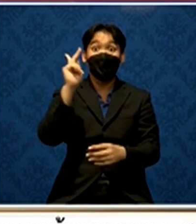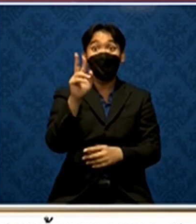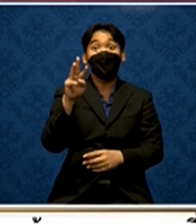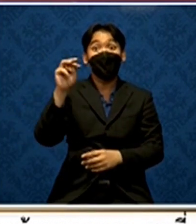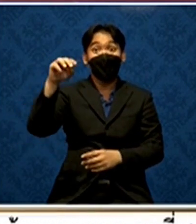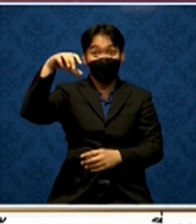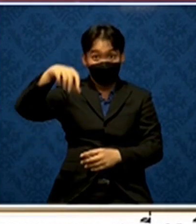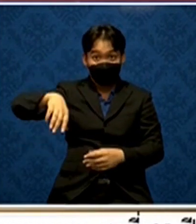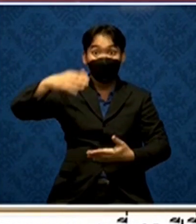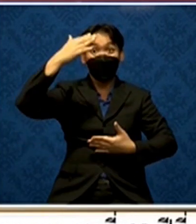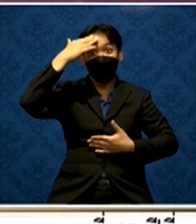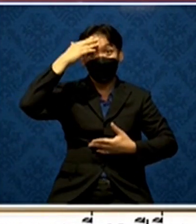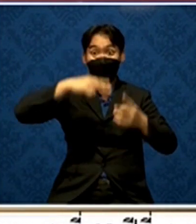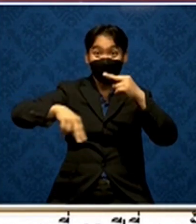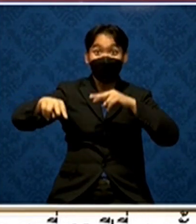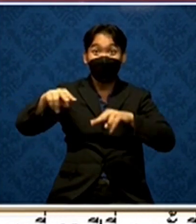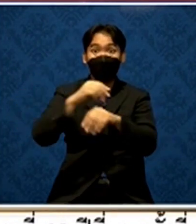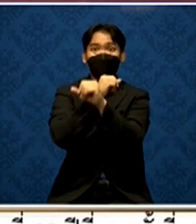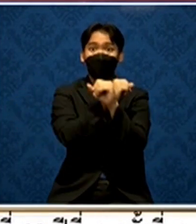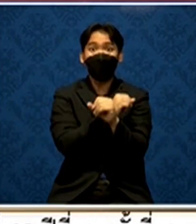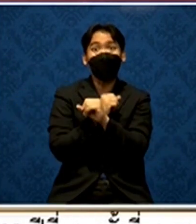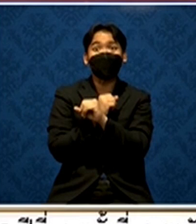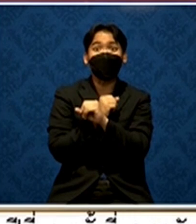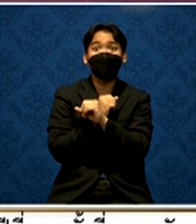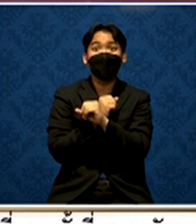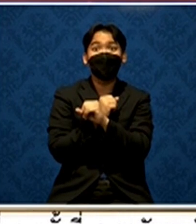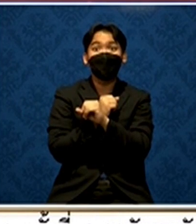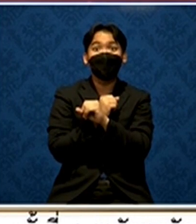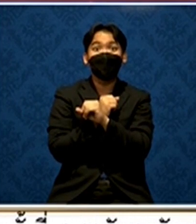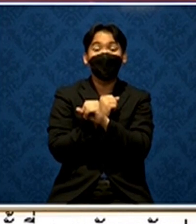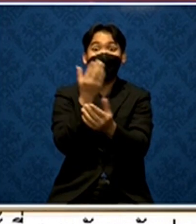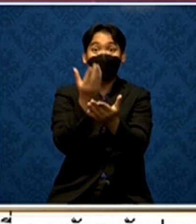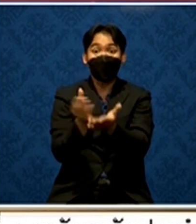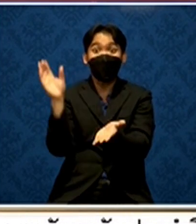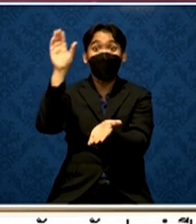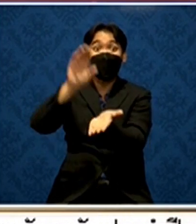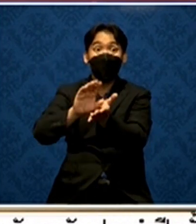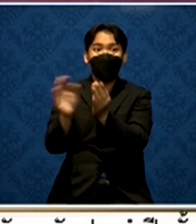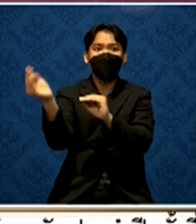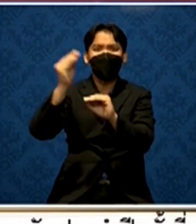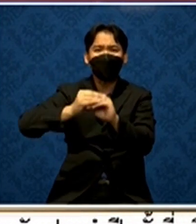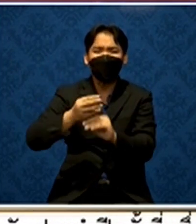กันโรคระบาดแต่กลับได้รับงบประมาณเพิ่มขึ้นเพียงแค่84ล้านบาท